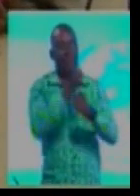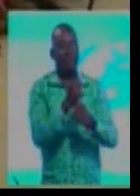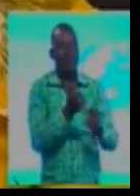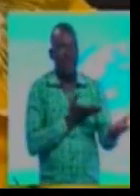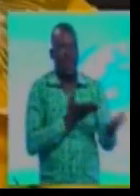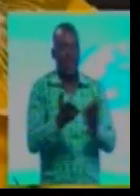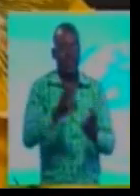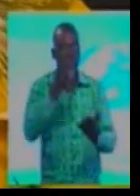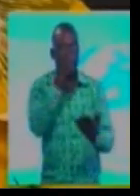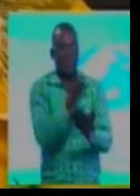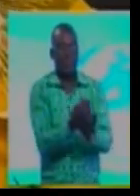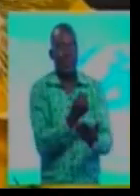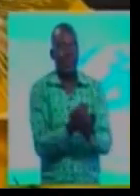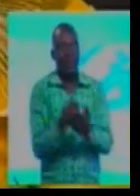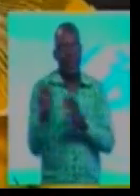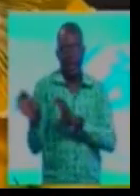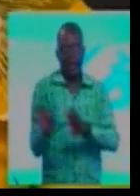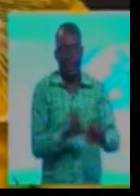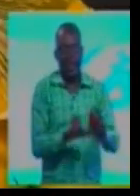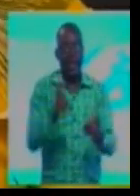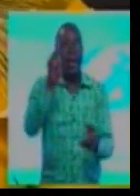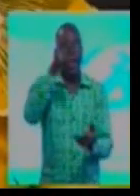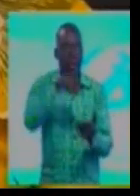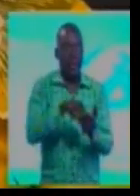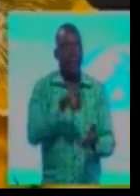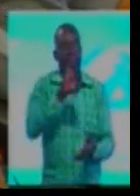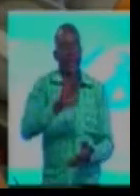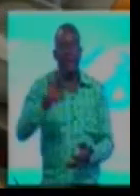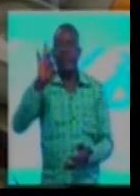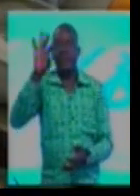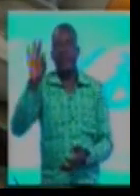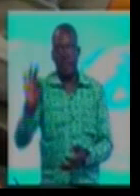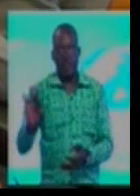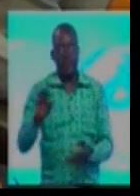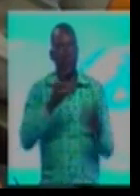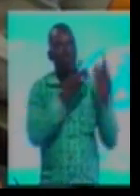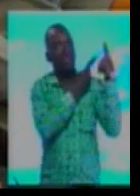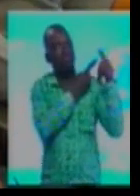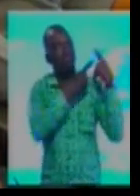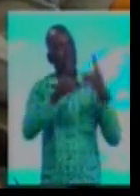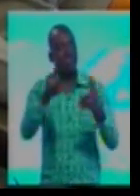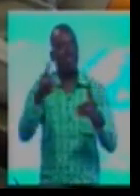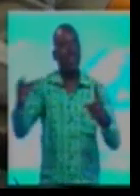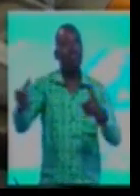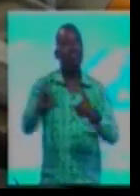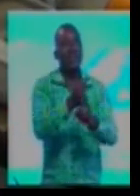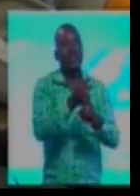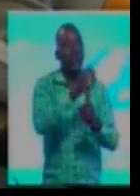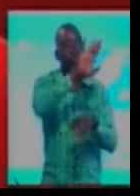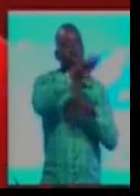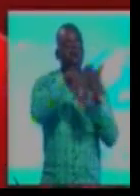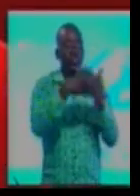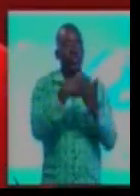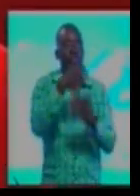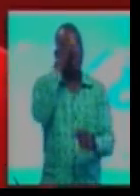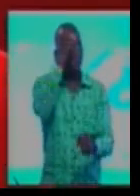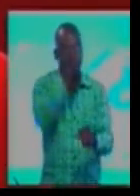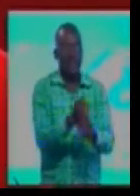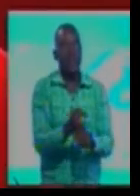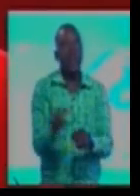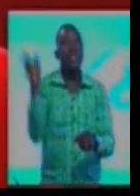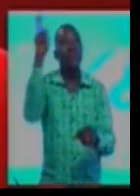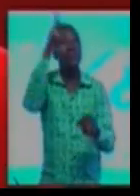services du Trésor a été instituée en 1999. Depuis lors, elle se tient tous les ans et participe